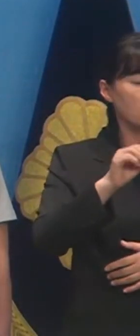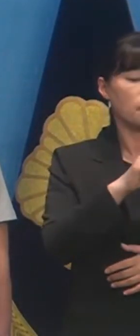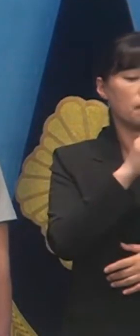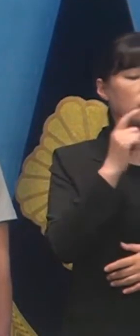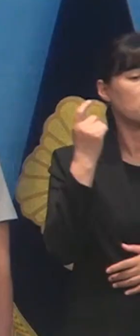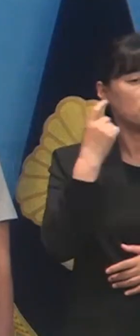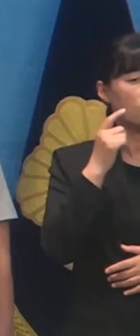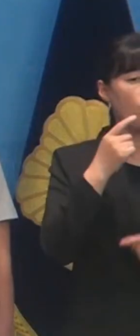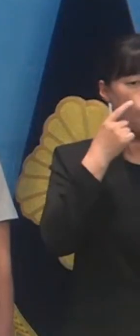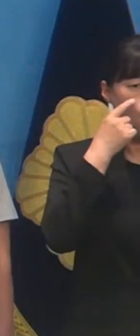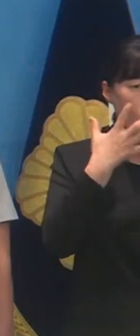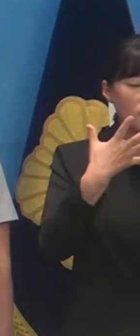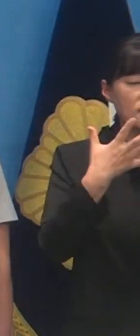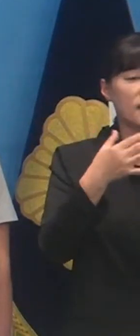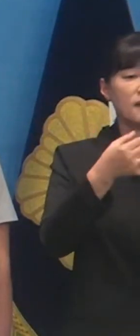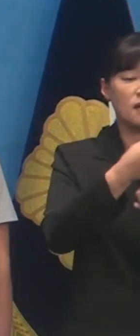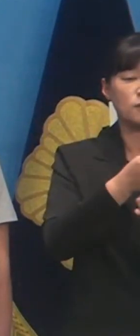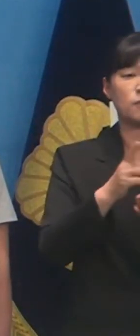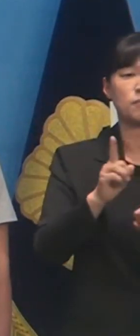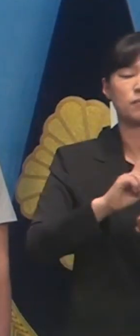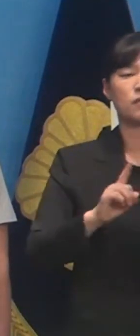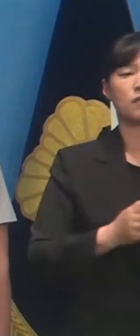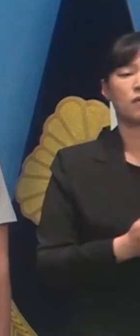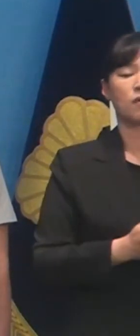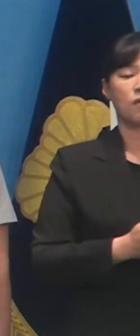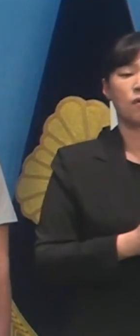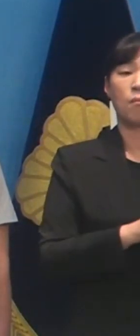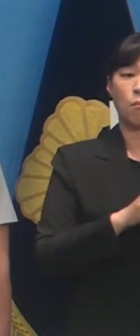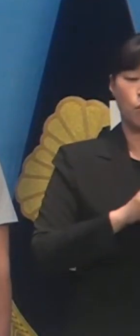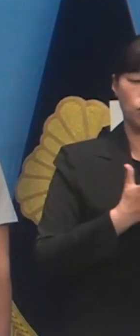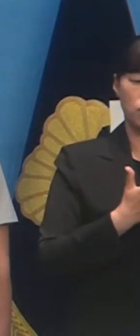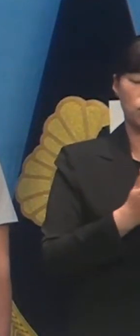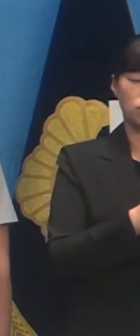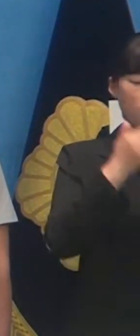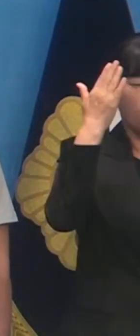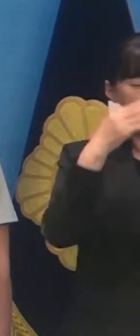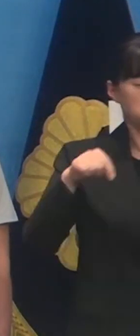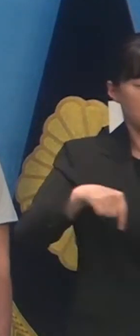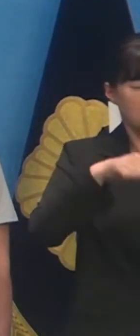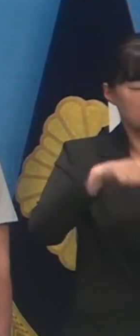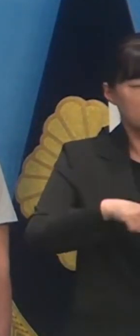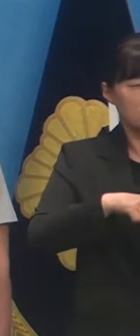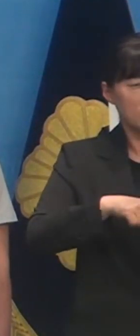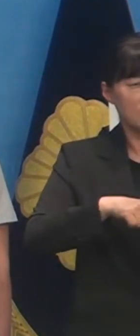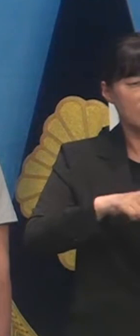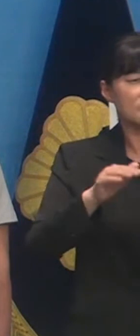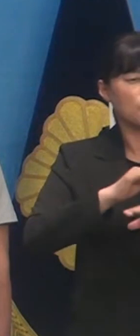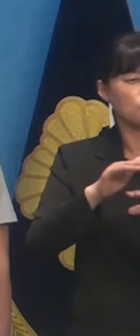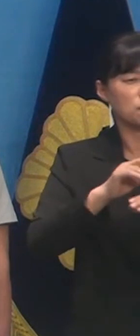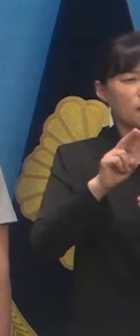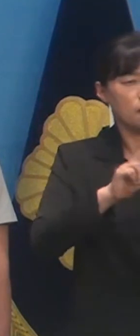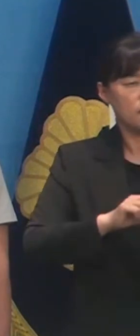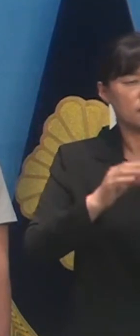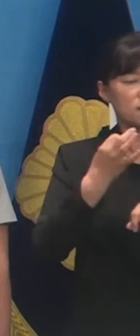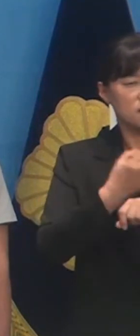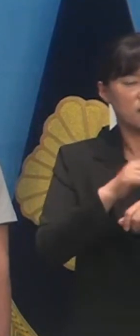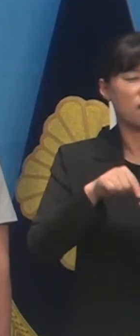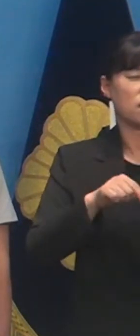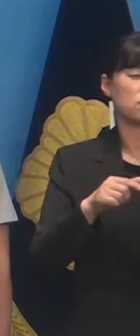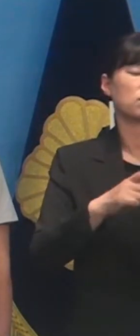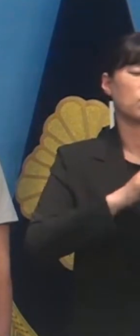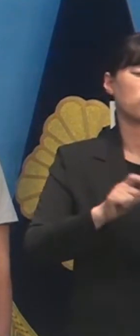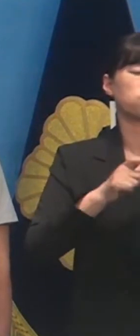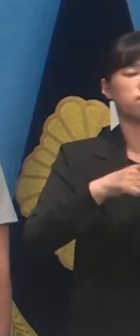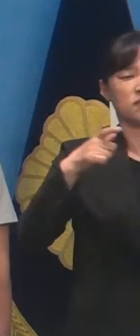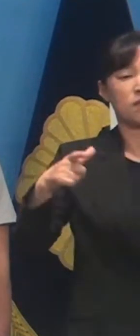들은 이제 확연이죠. 요즘에 본인들도 내수시장 확대를 원하고 있고 내수시장